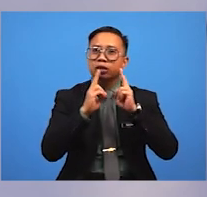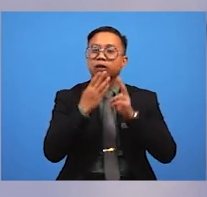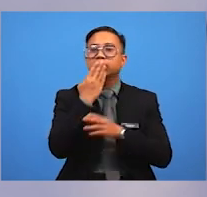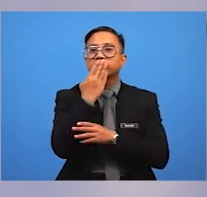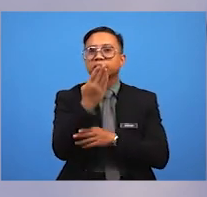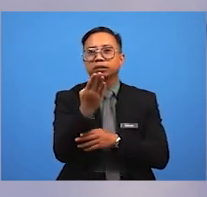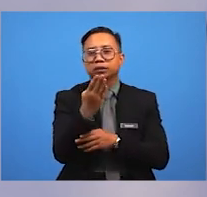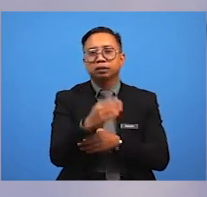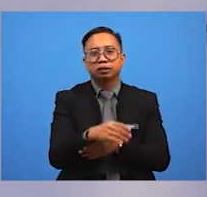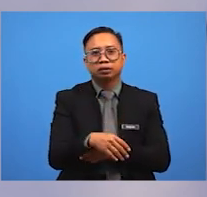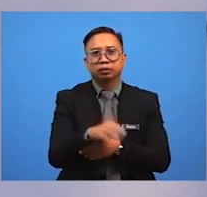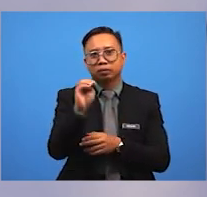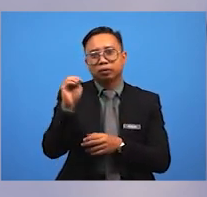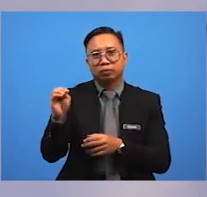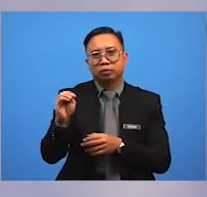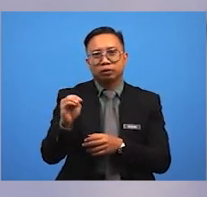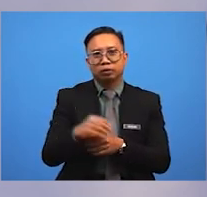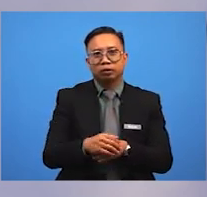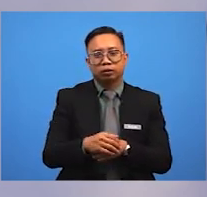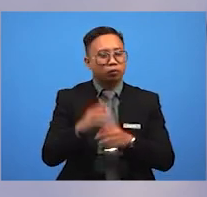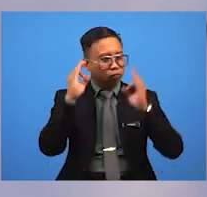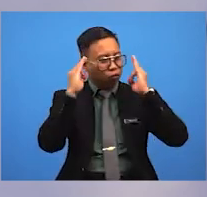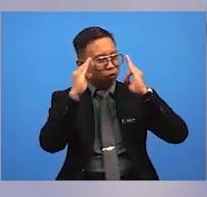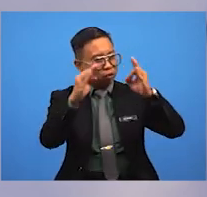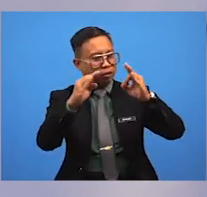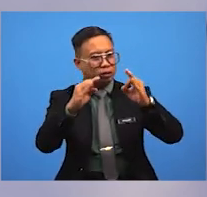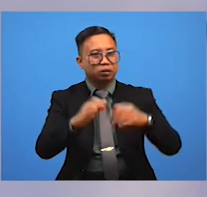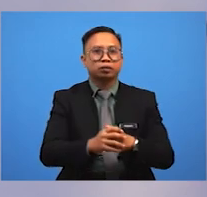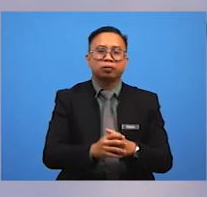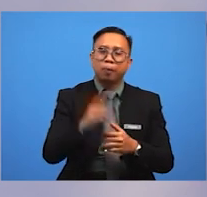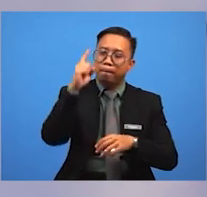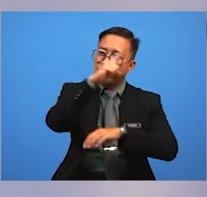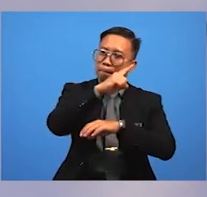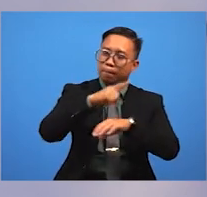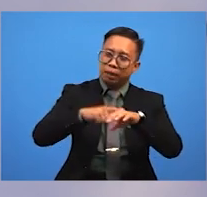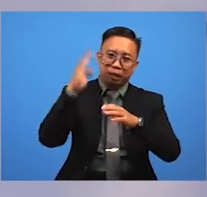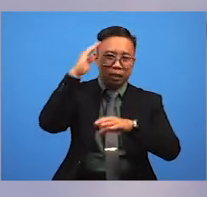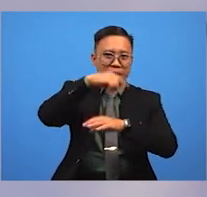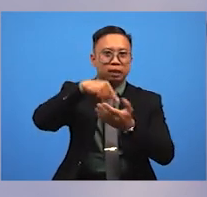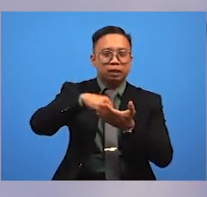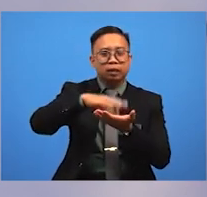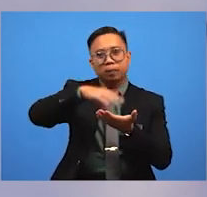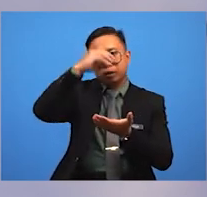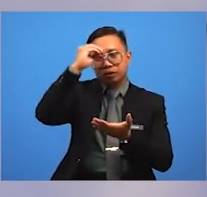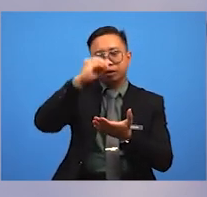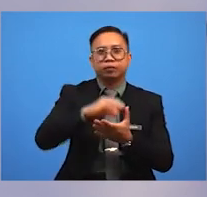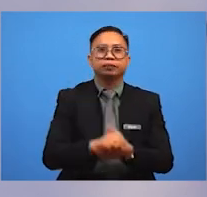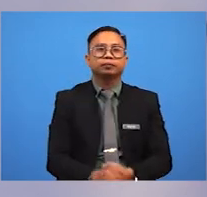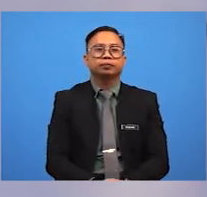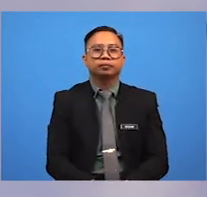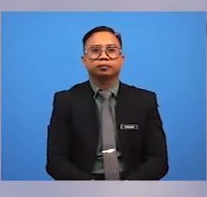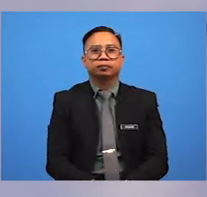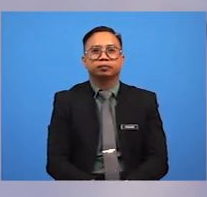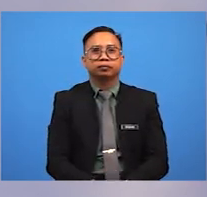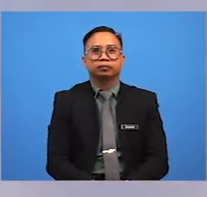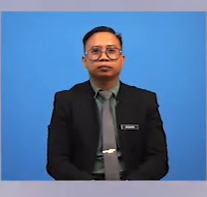mengucapkan terima kasih murid-murid di atas tumpuan dan perhatian yang diberikan kepada pembelajaran kita